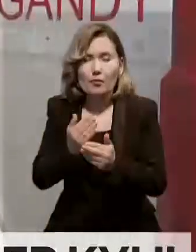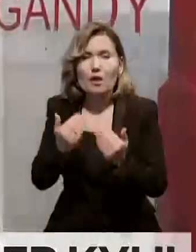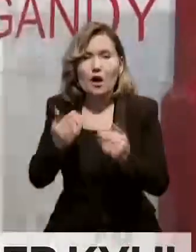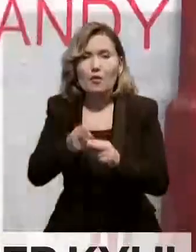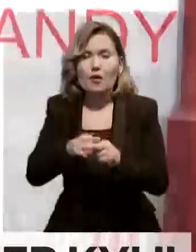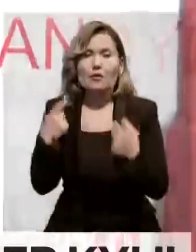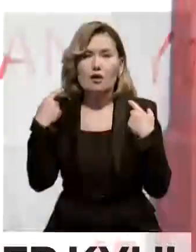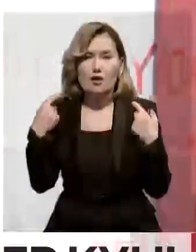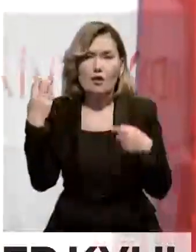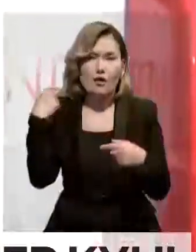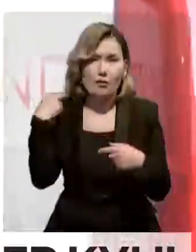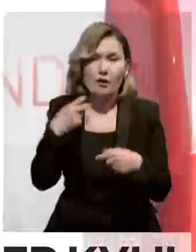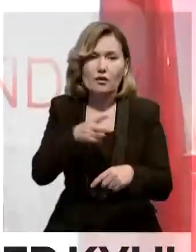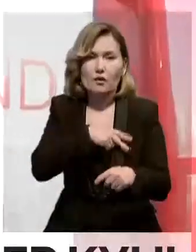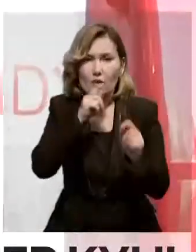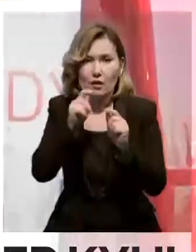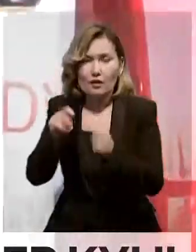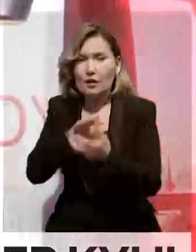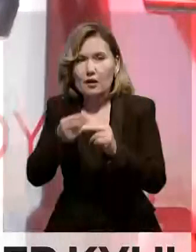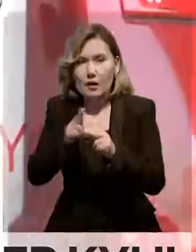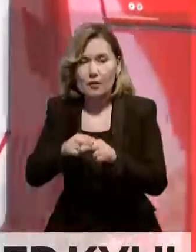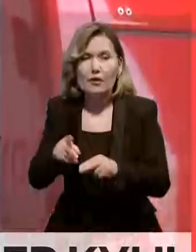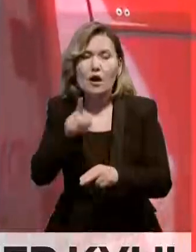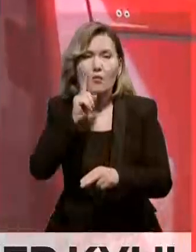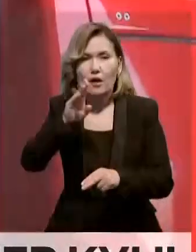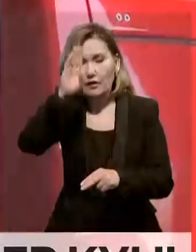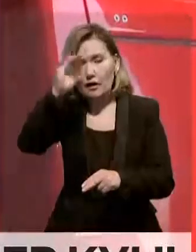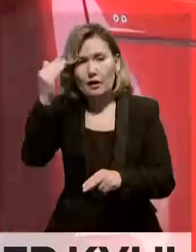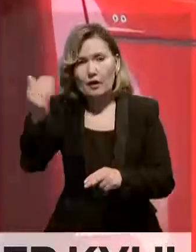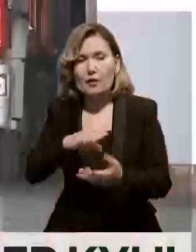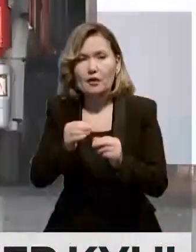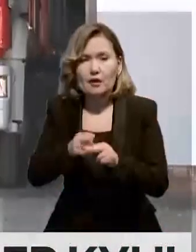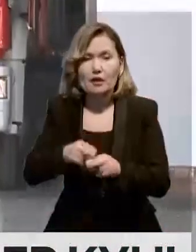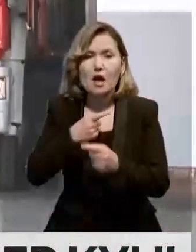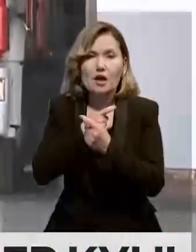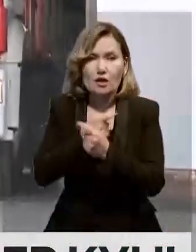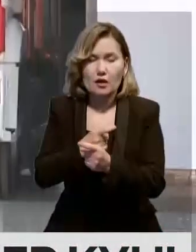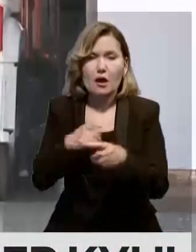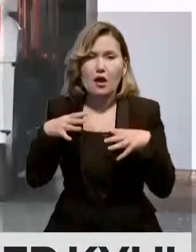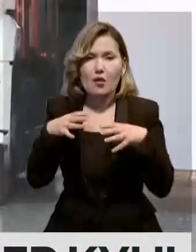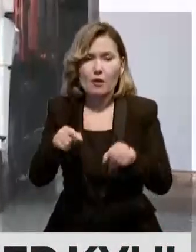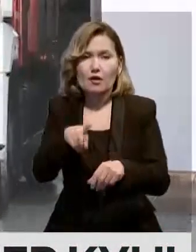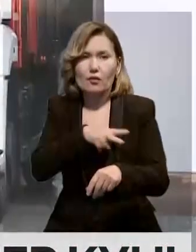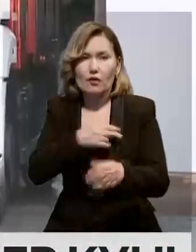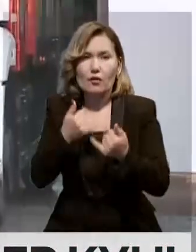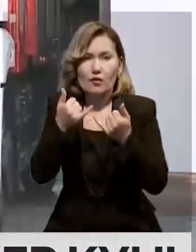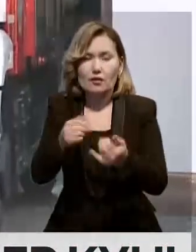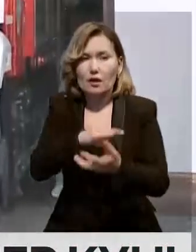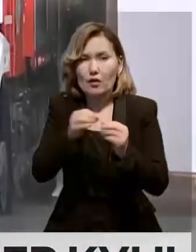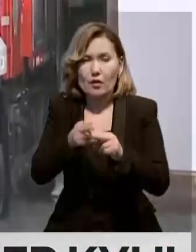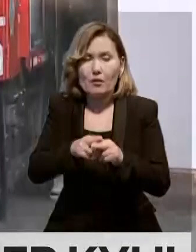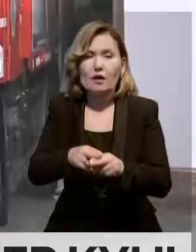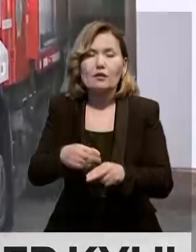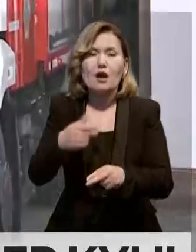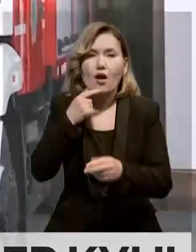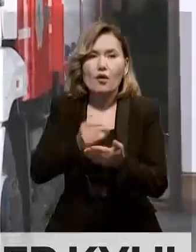шені жоғарылады, төсбелгі алды. Солардың бірі Ілияс Ағыбаев. Ол төтенше жағдайдағы ерлігі үшін деген төсбелгімен наградталған. Қорғаныс саласында